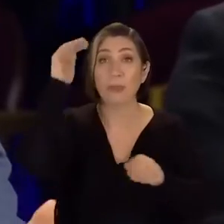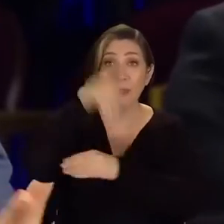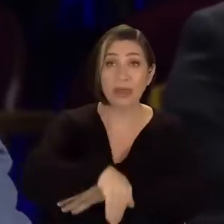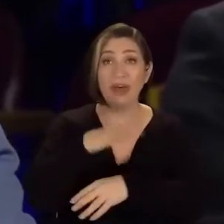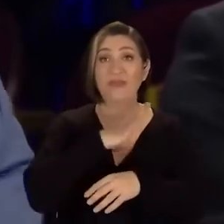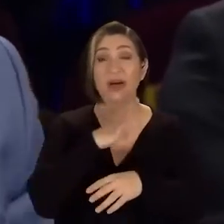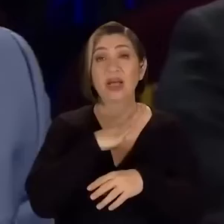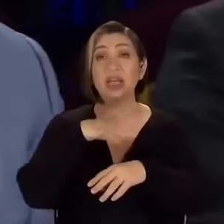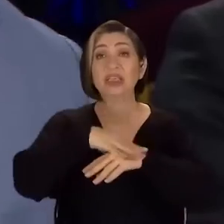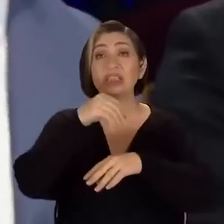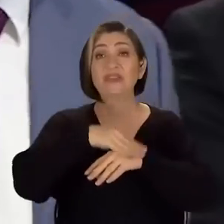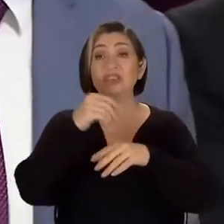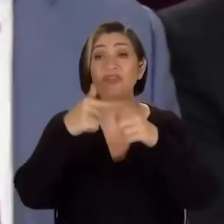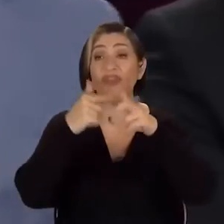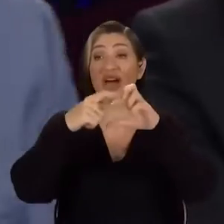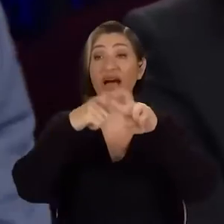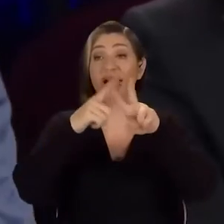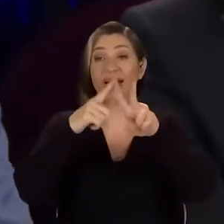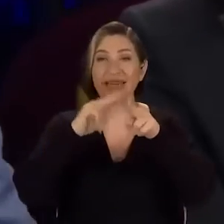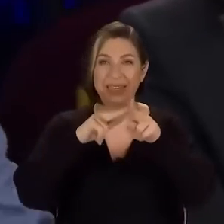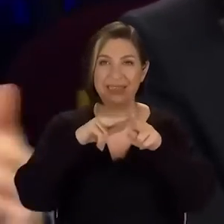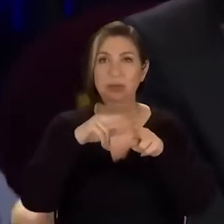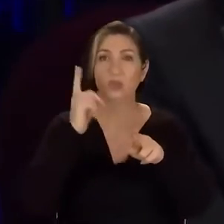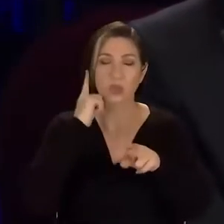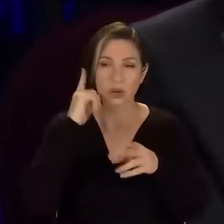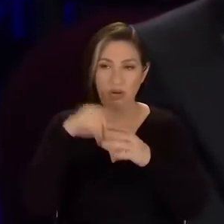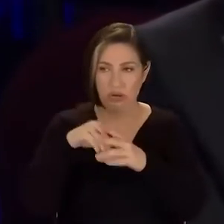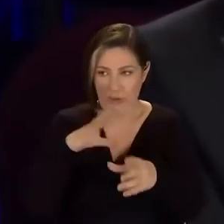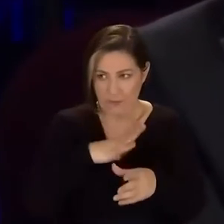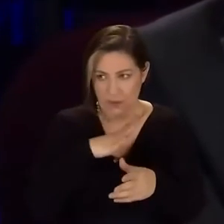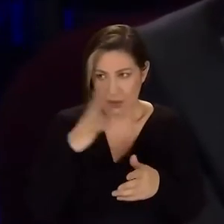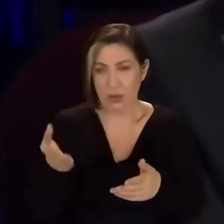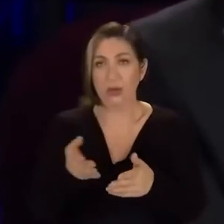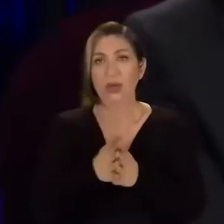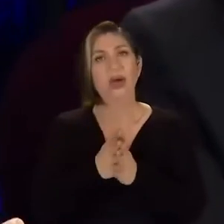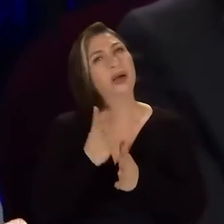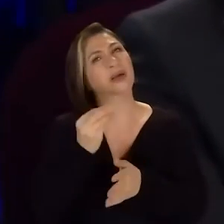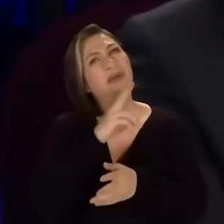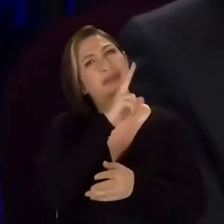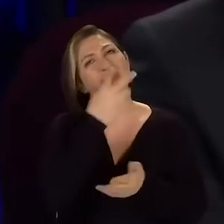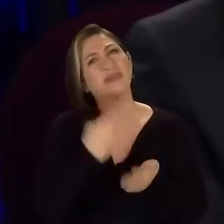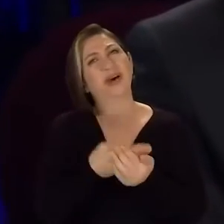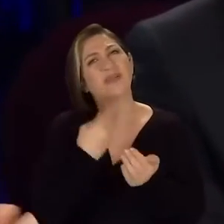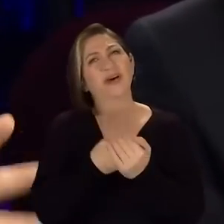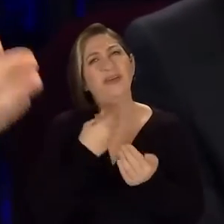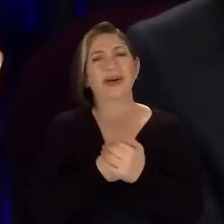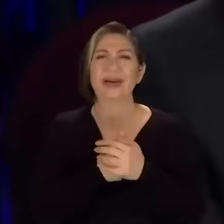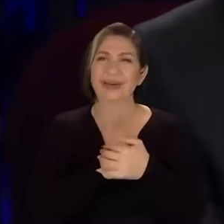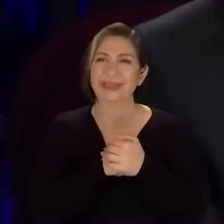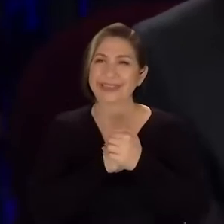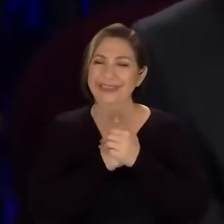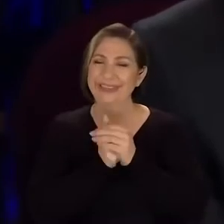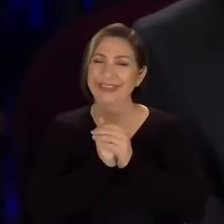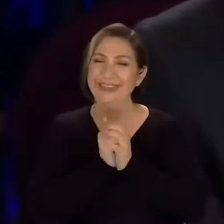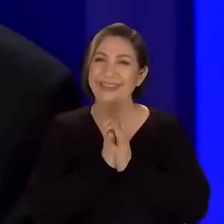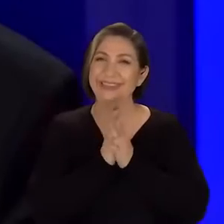İsviçre frangı ünlüler arasında da var. Şimdi isim söyle. Tabii canım. Canım protestolar ünlüler, yapıldı. Yani öyle